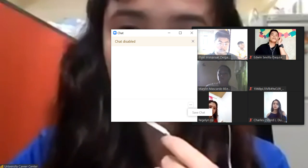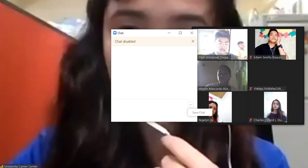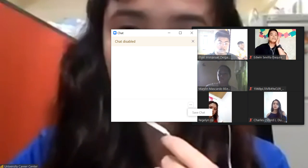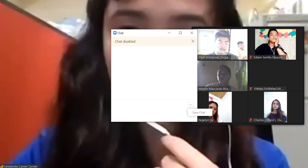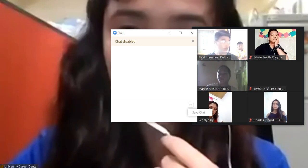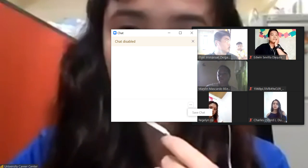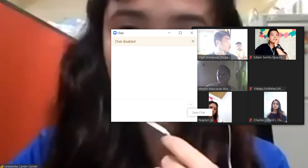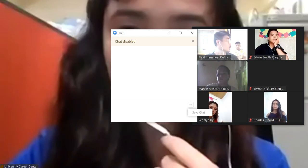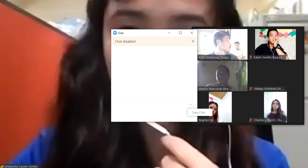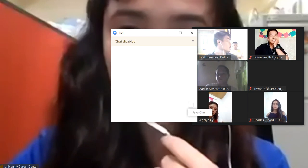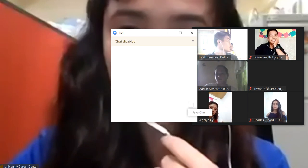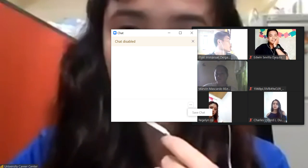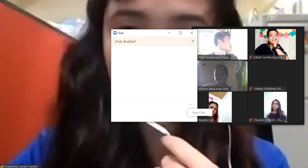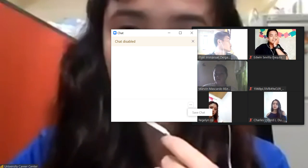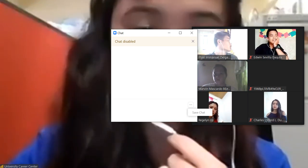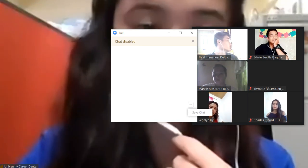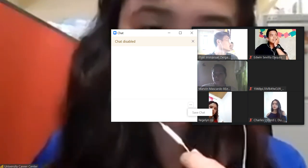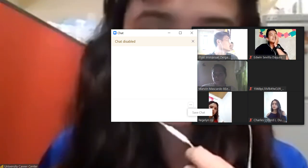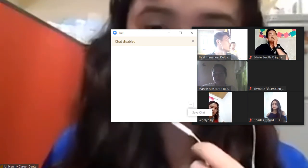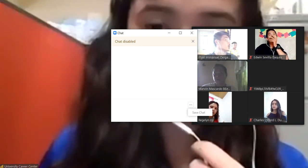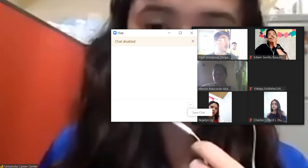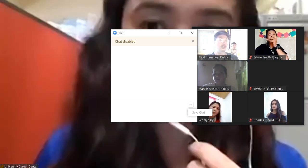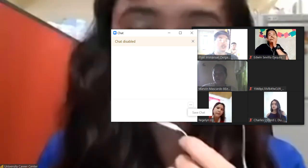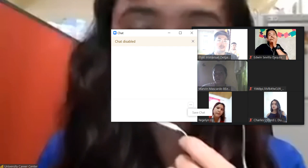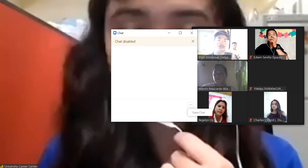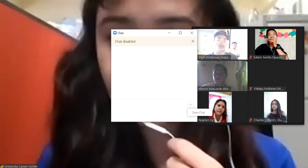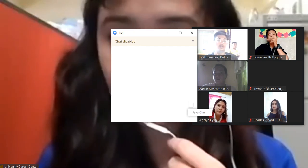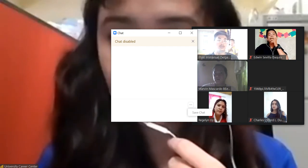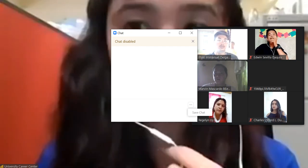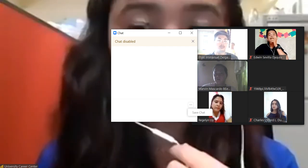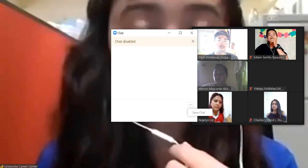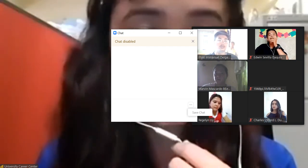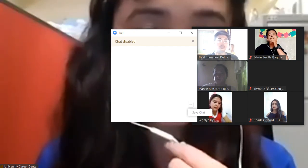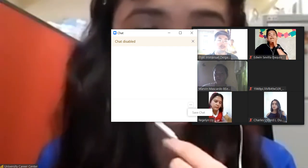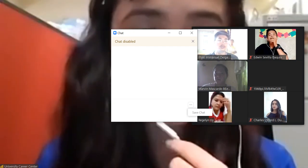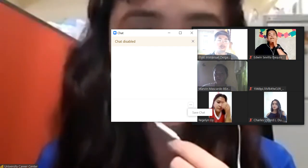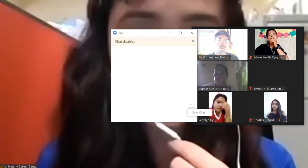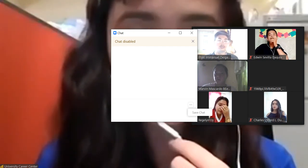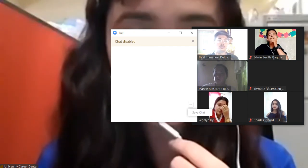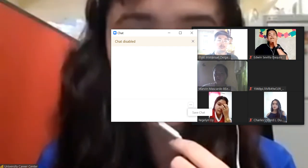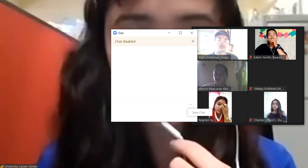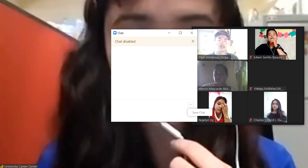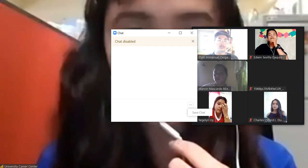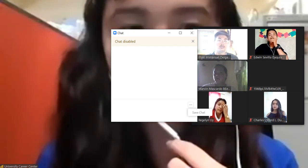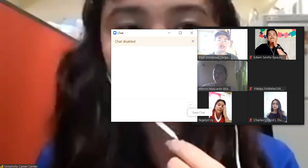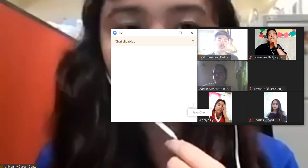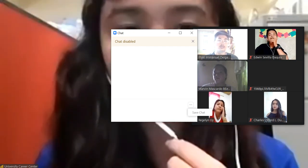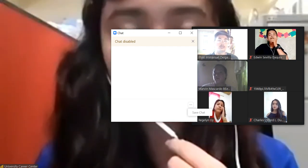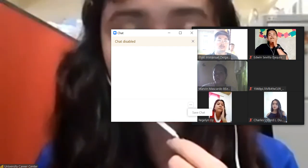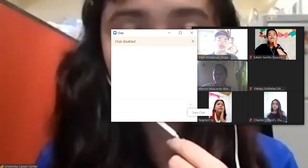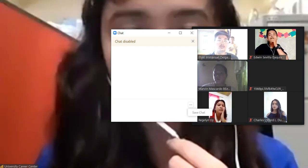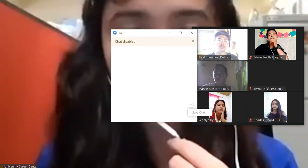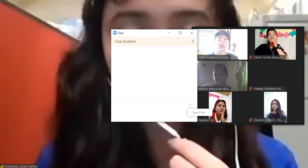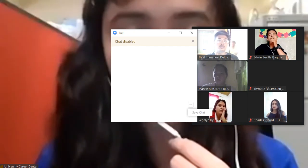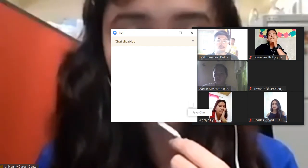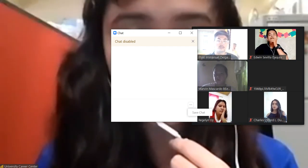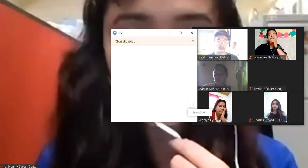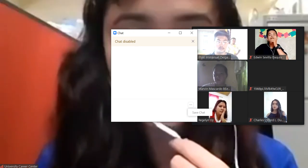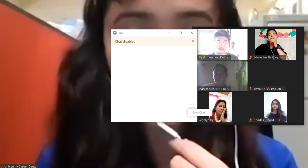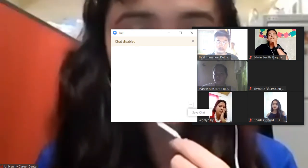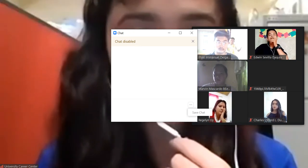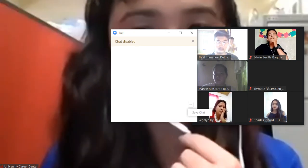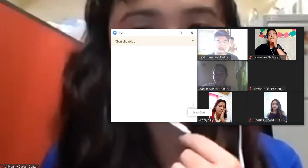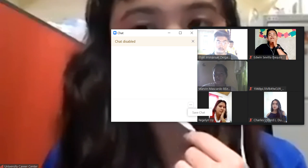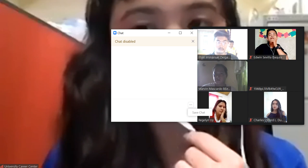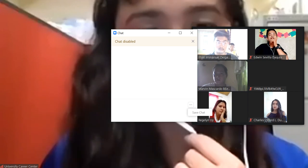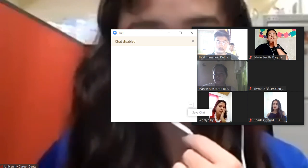room. Okay, ma'am. If ever man nga naamoy mga classmates nga dili makasulod, I think the problem would be sa